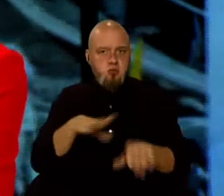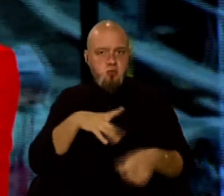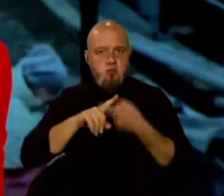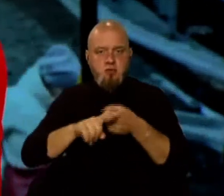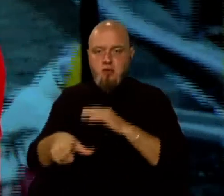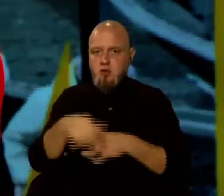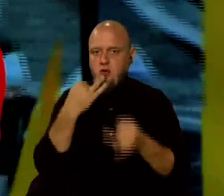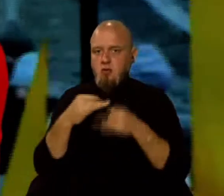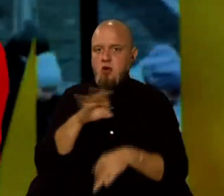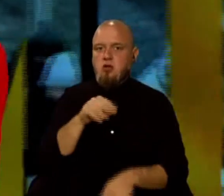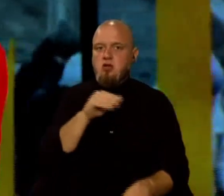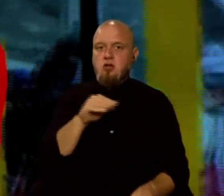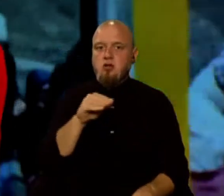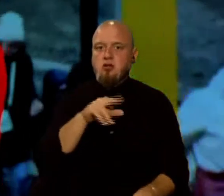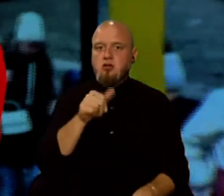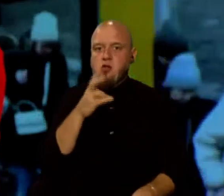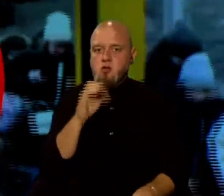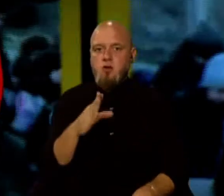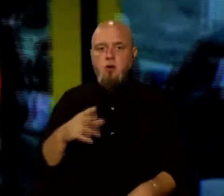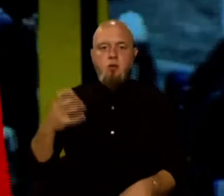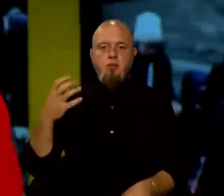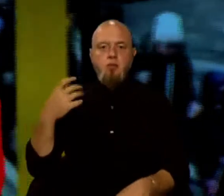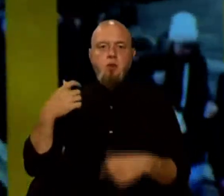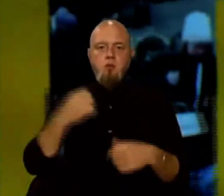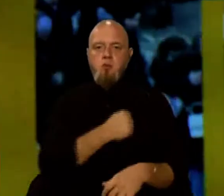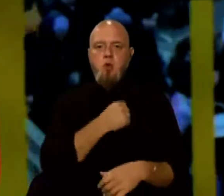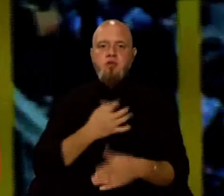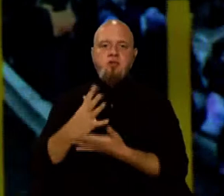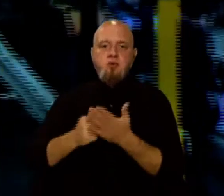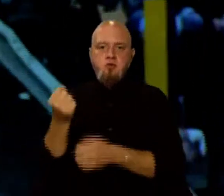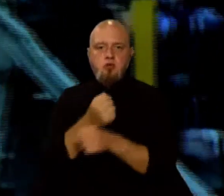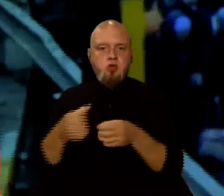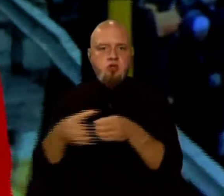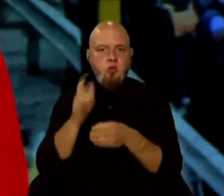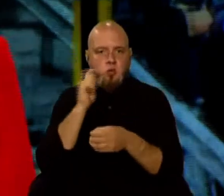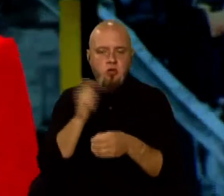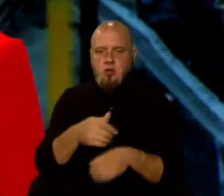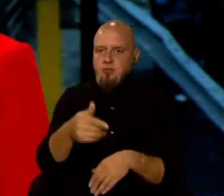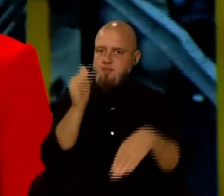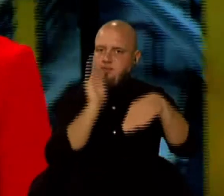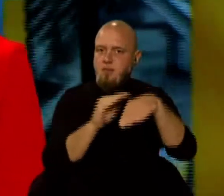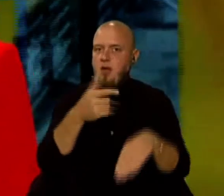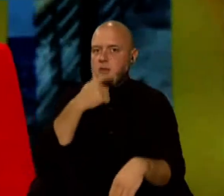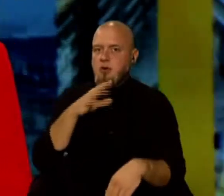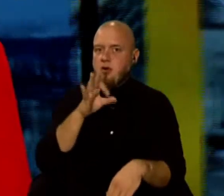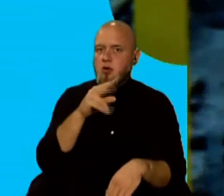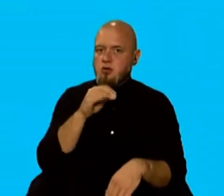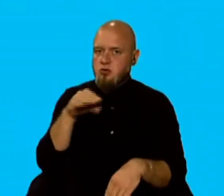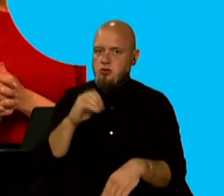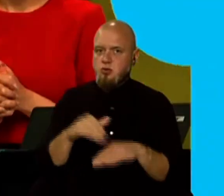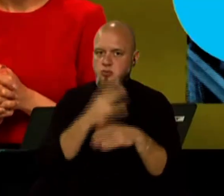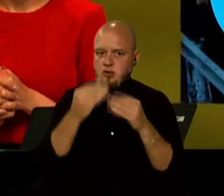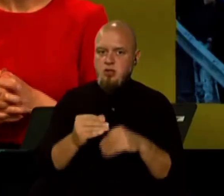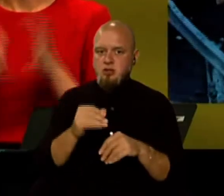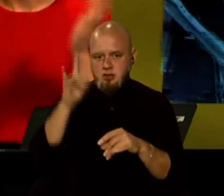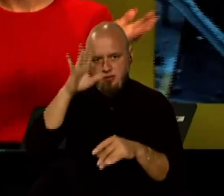Говоримо з Олегом Ждановим, полковником запасу Збройних сил України. Пане Олеже, добрий день, слава Україні. Сподіваюсь, хоч